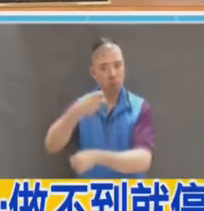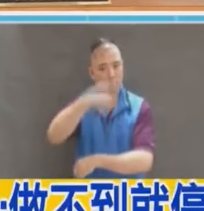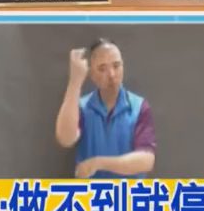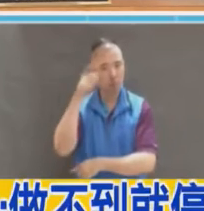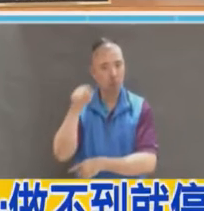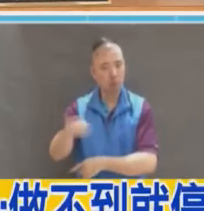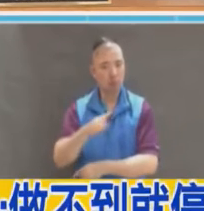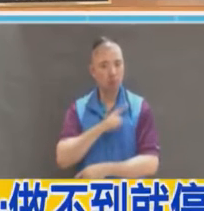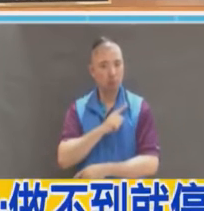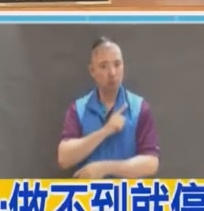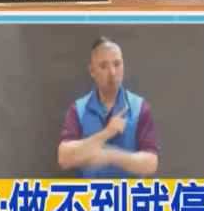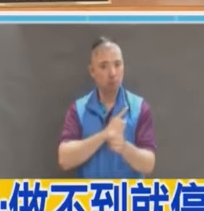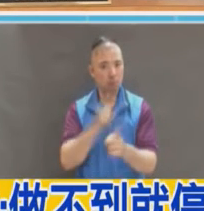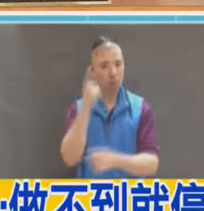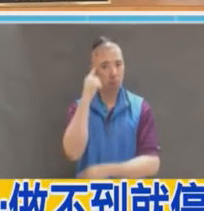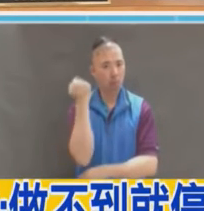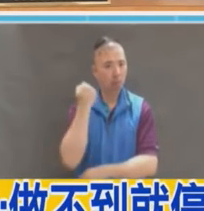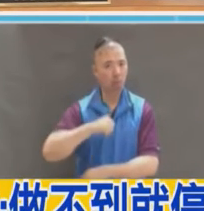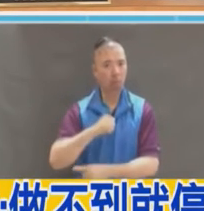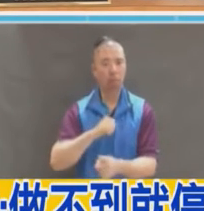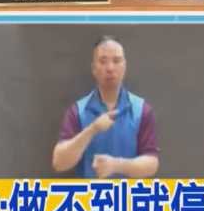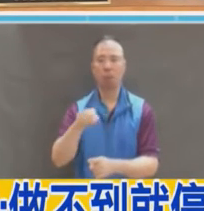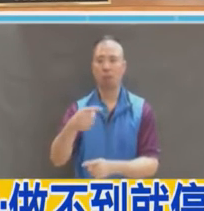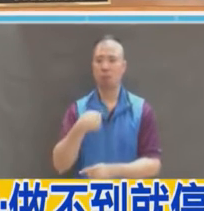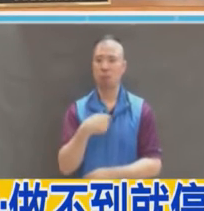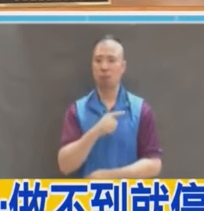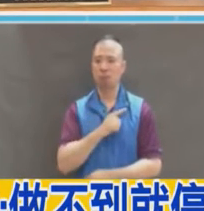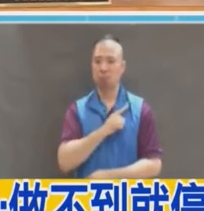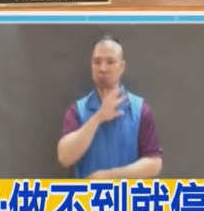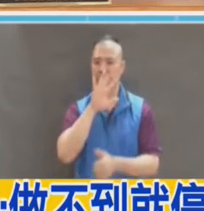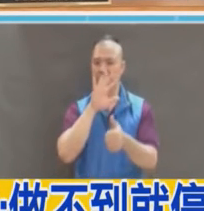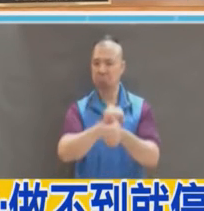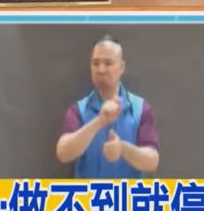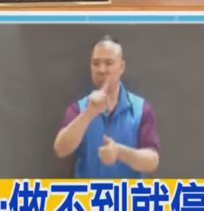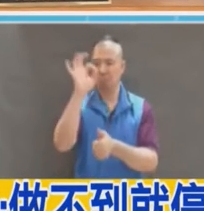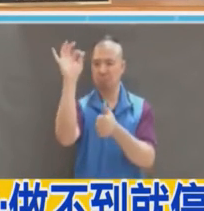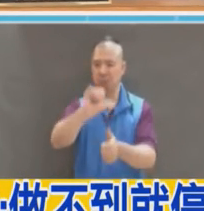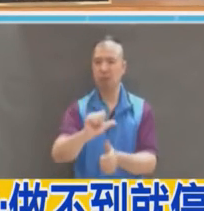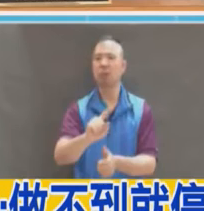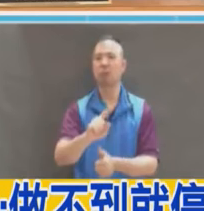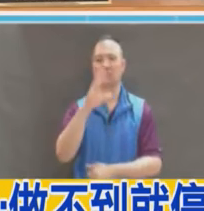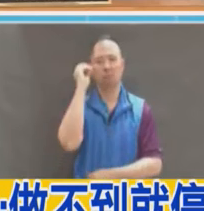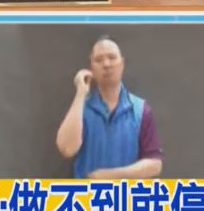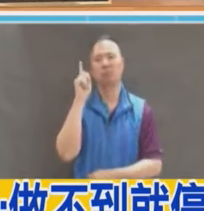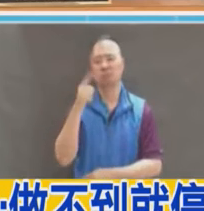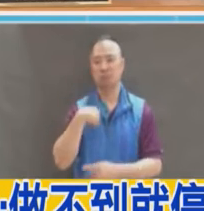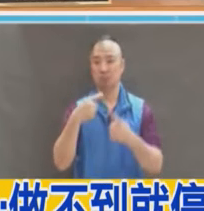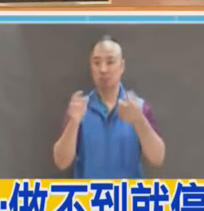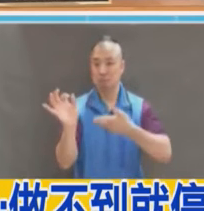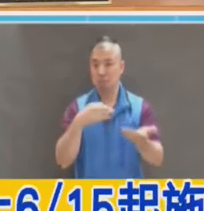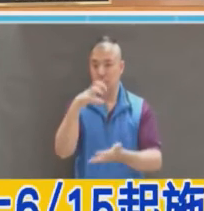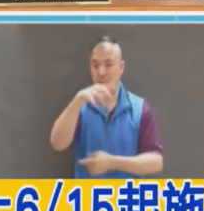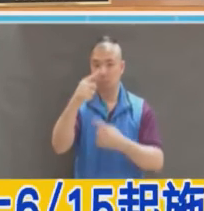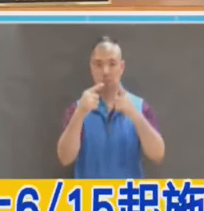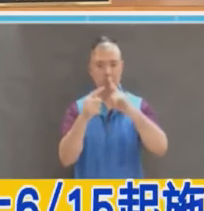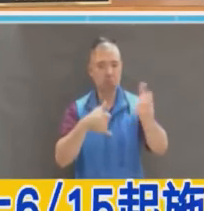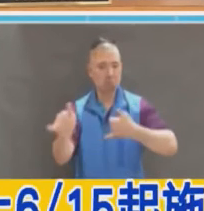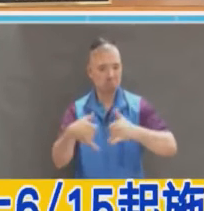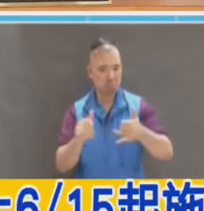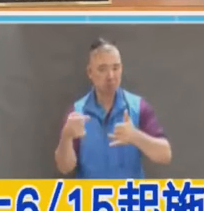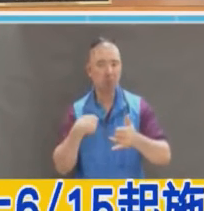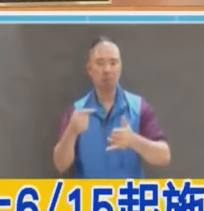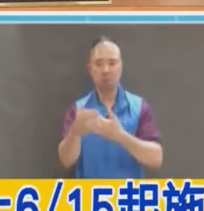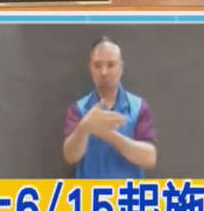疫苗在今天早上送到了新北市，总配发量